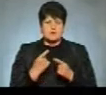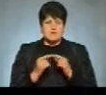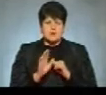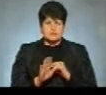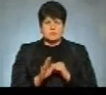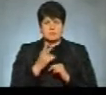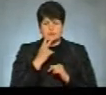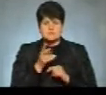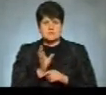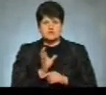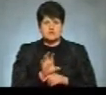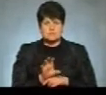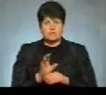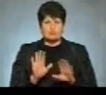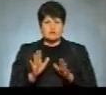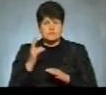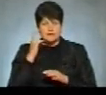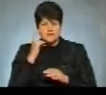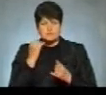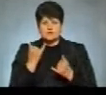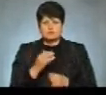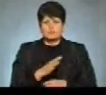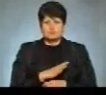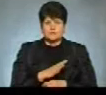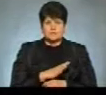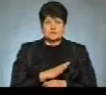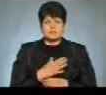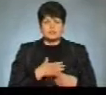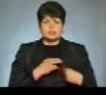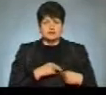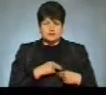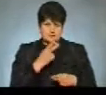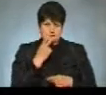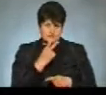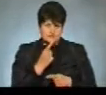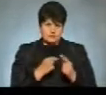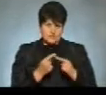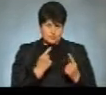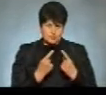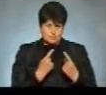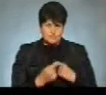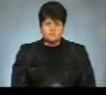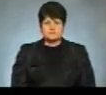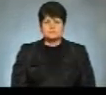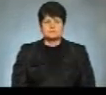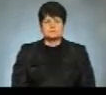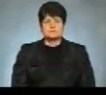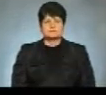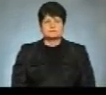переглянемо сюжет про події в Києві, які сьогодні відбувалися, сюжет наших колег. Отже, дивимось і повернемось до розмови. Добре, добре.